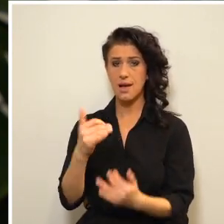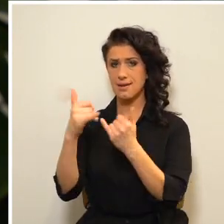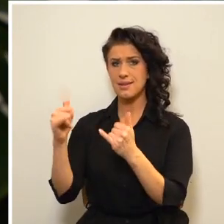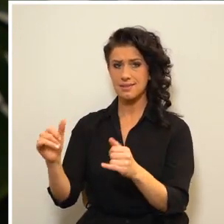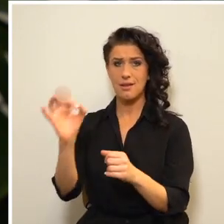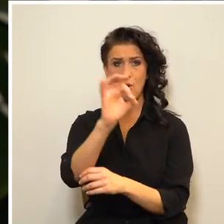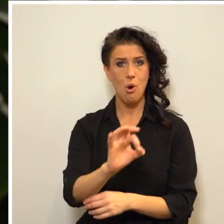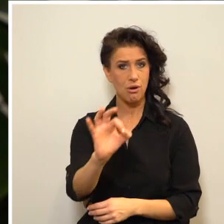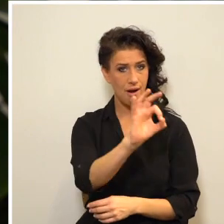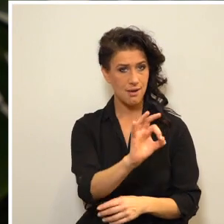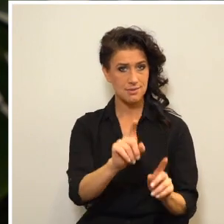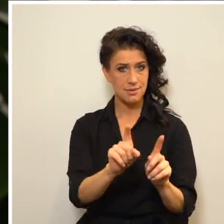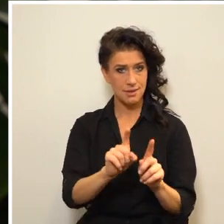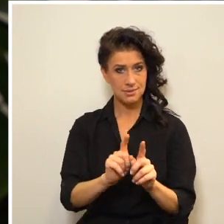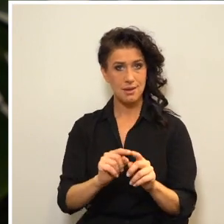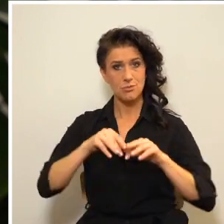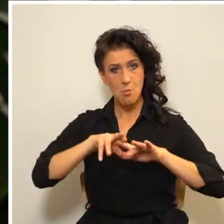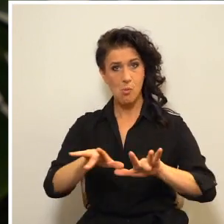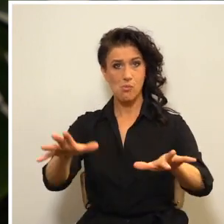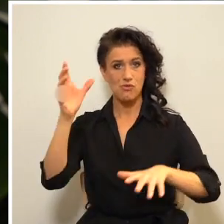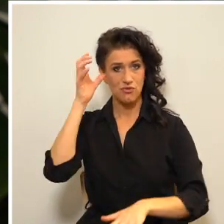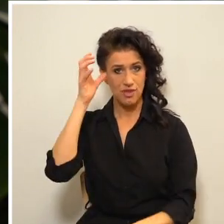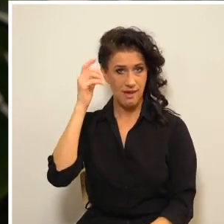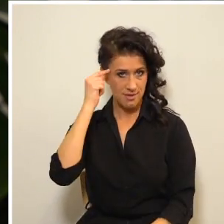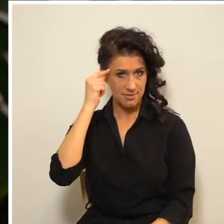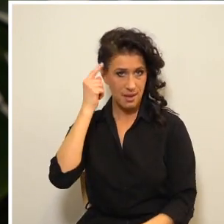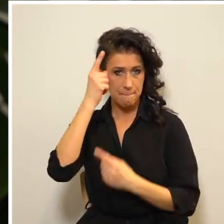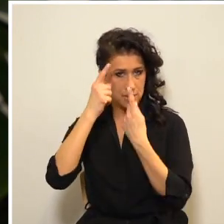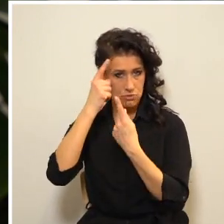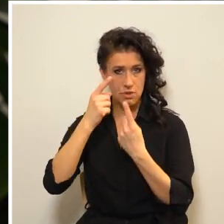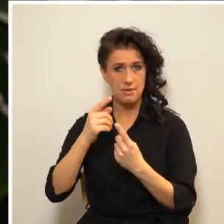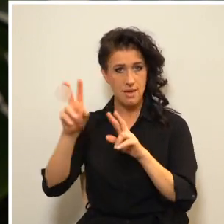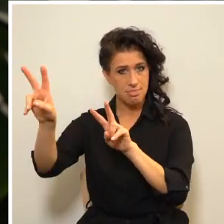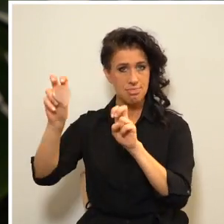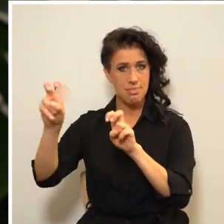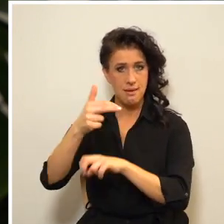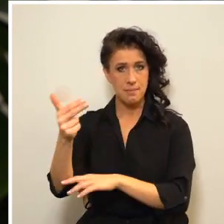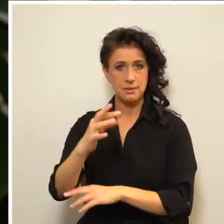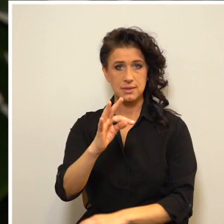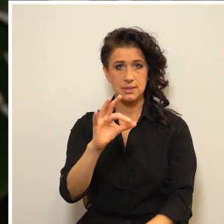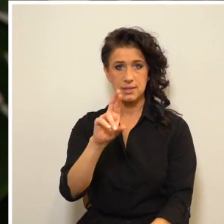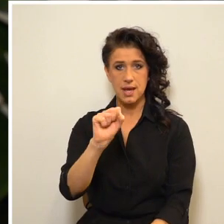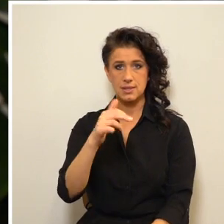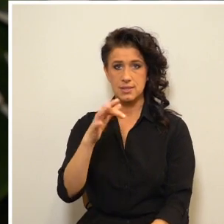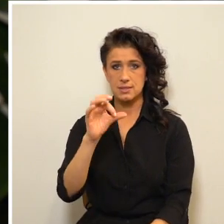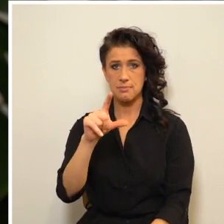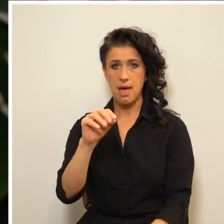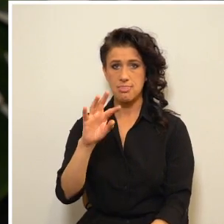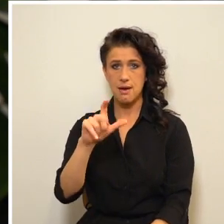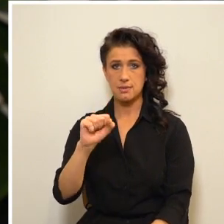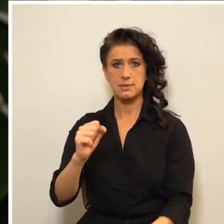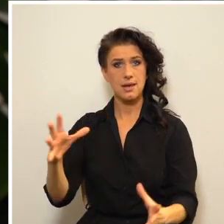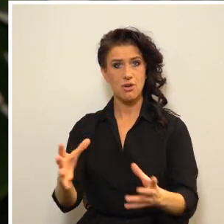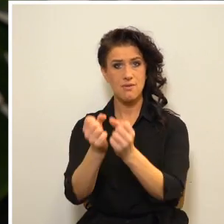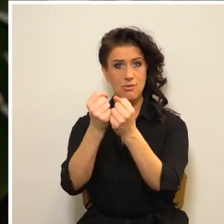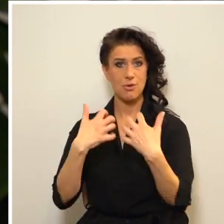mogli rozmawiać i upowszechniać wiedzę na temat na temat transplantacji i w jaki sposób pracuje ratuje życie jak się